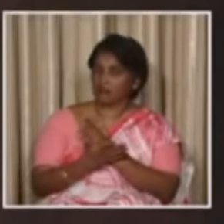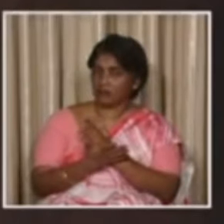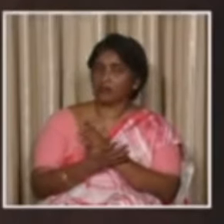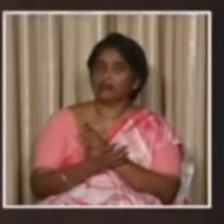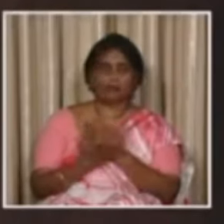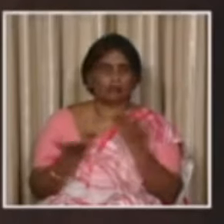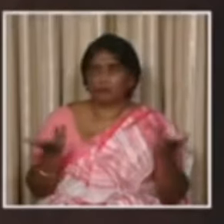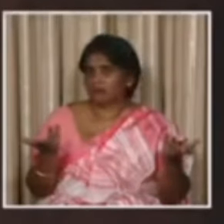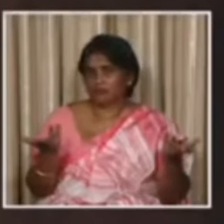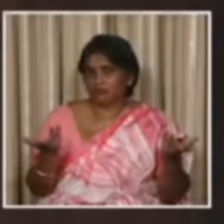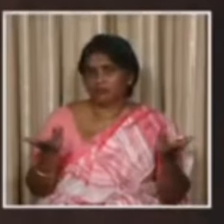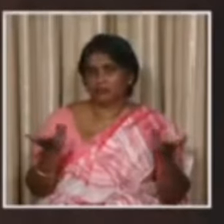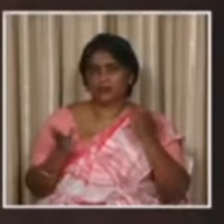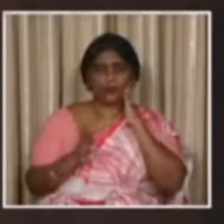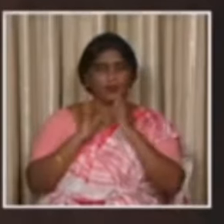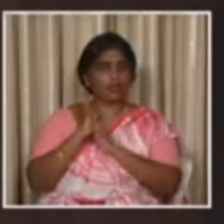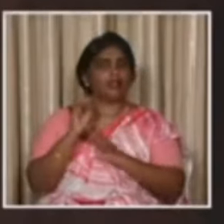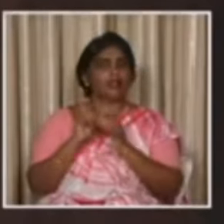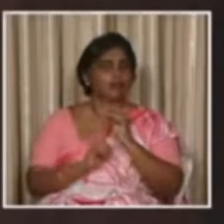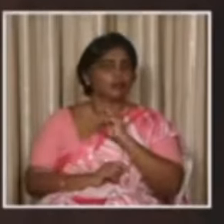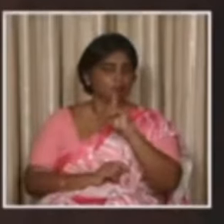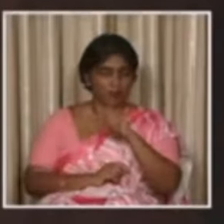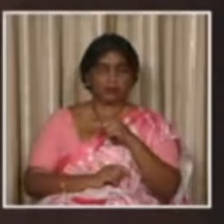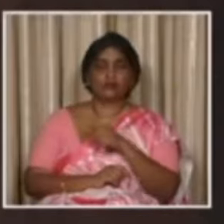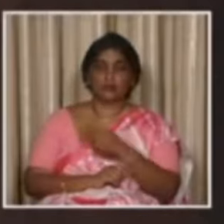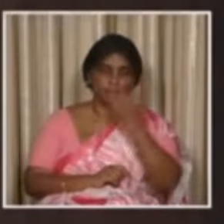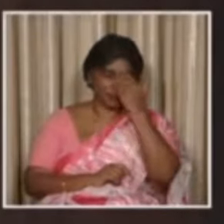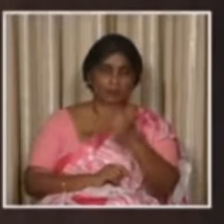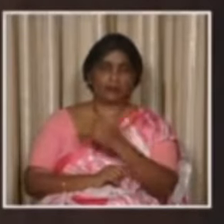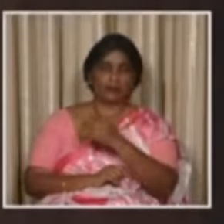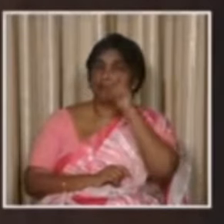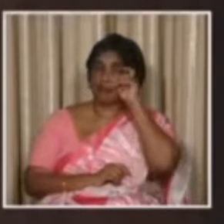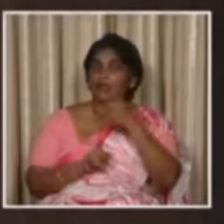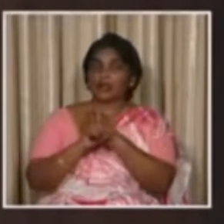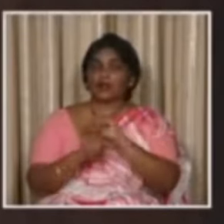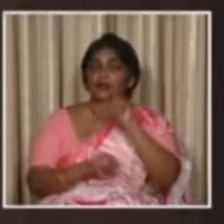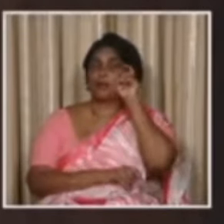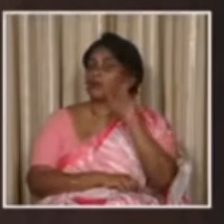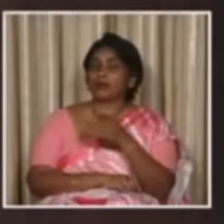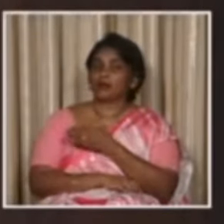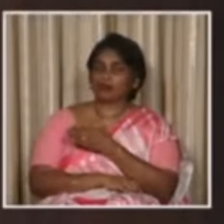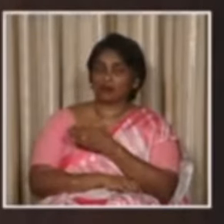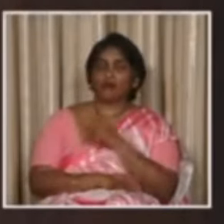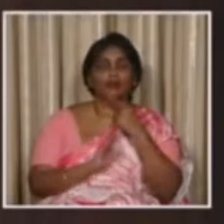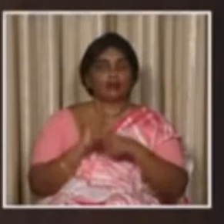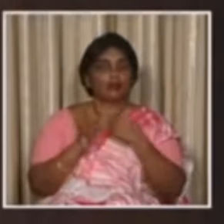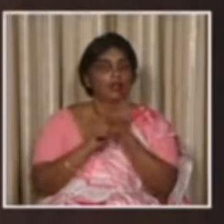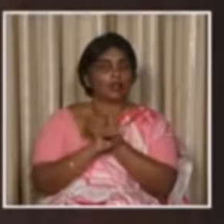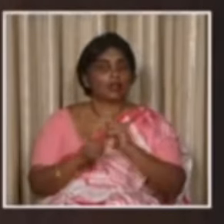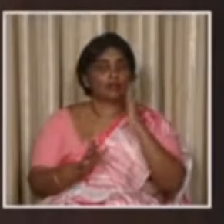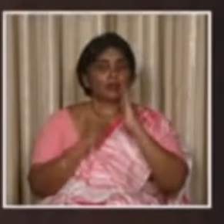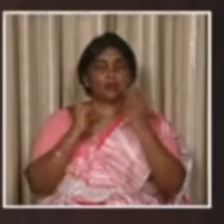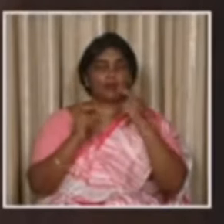මම දන්නේ මේ සංචාරක ඇමතුමාට මං ඉල්ලීමක් කරනවා කරුණාකරලා යන්න එයාපෝට් එකට ගිහලා බලන්න මේ රටේ එයාපෝට් එකේ